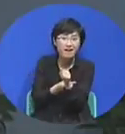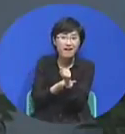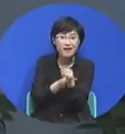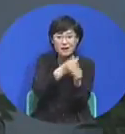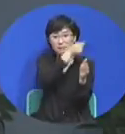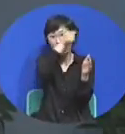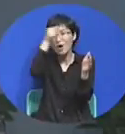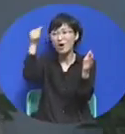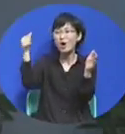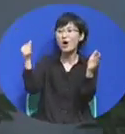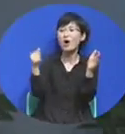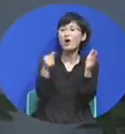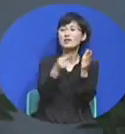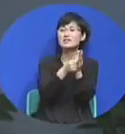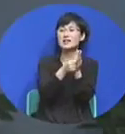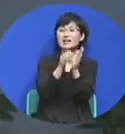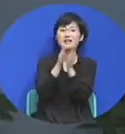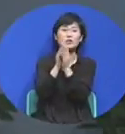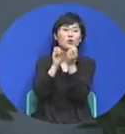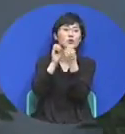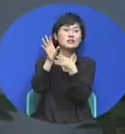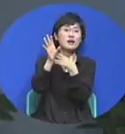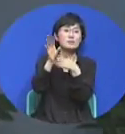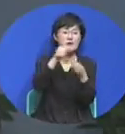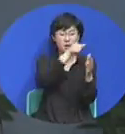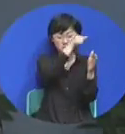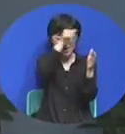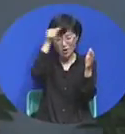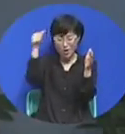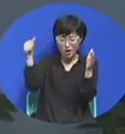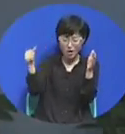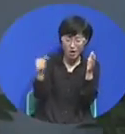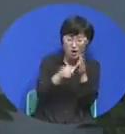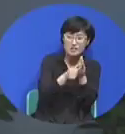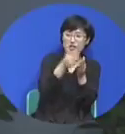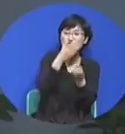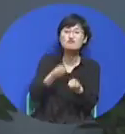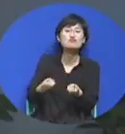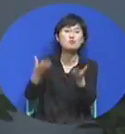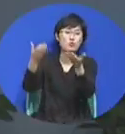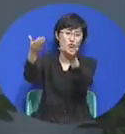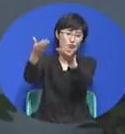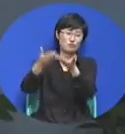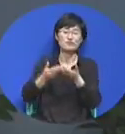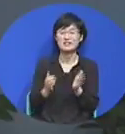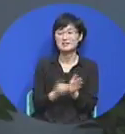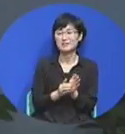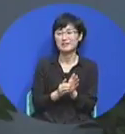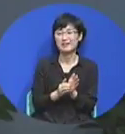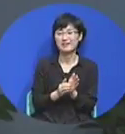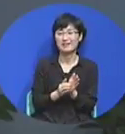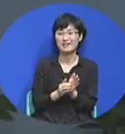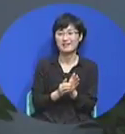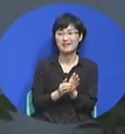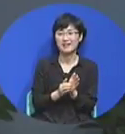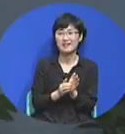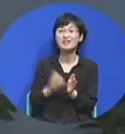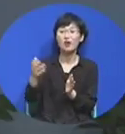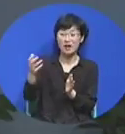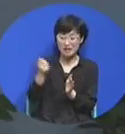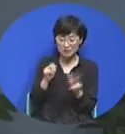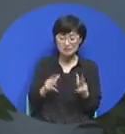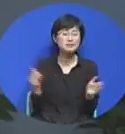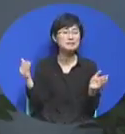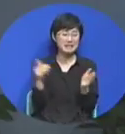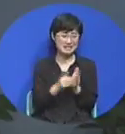평생의 메시지가 하나님에게 응답을 주십시오. That's all I did, and God gave me lifelong grace, lifelong messages to proclaim. 그 가지고 훈련을 시킬 수